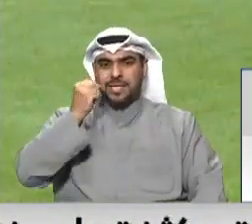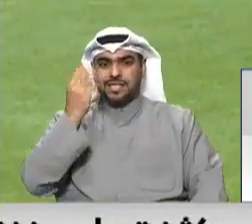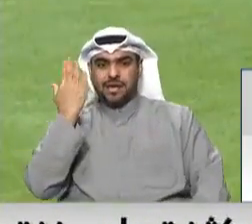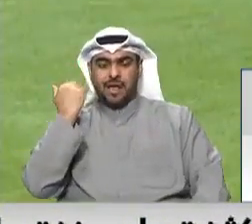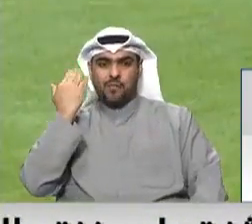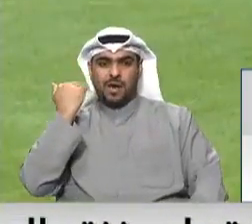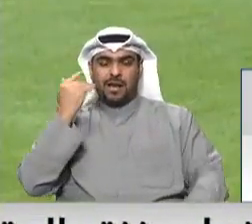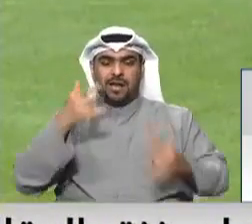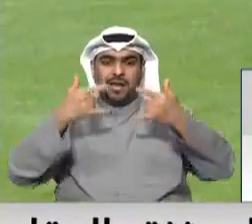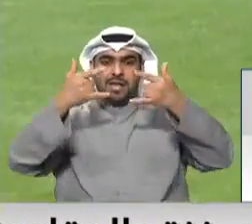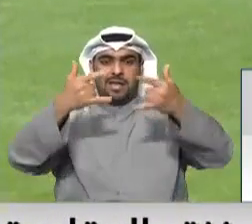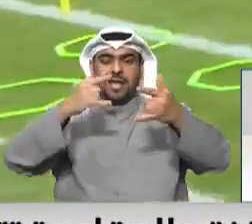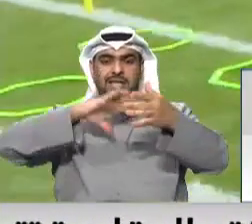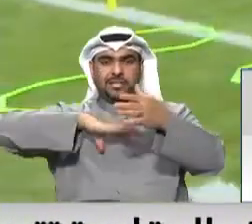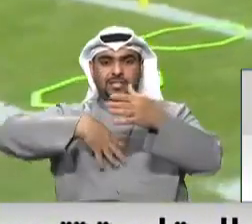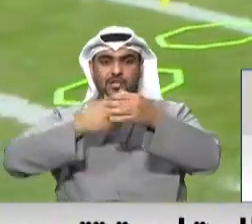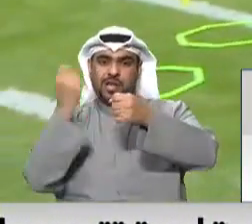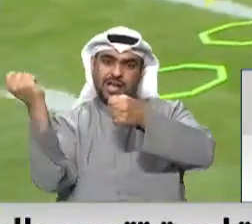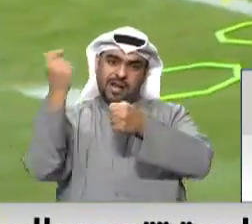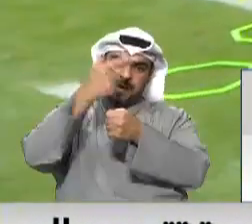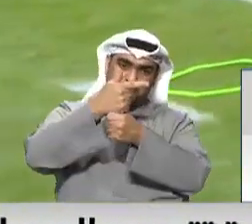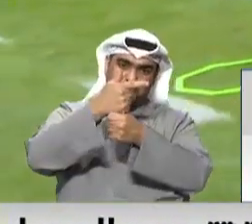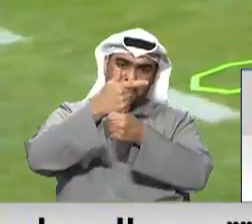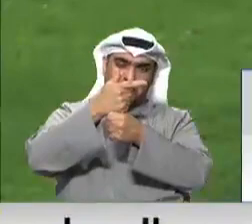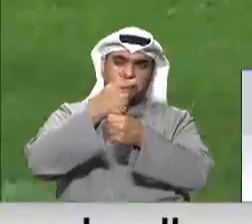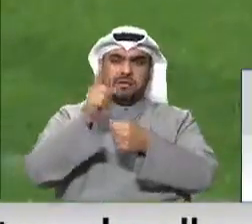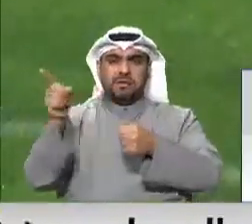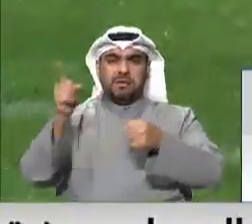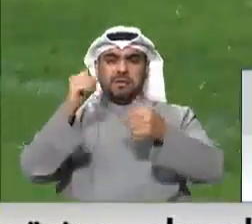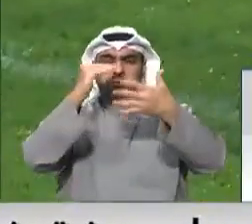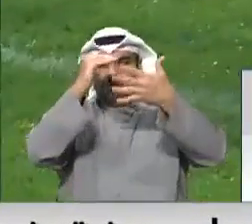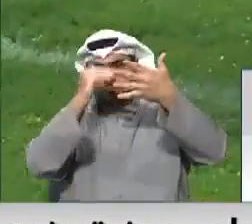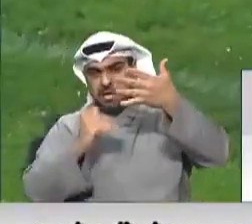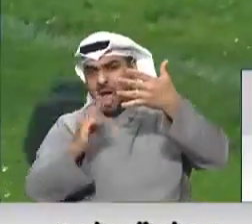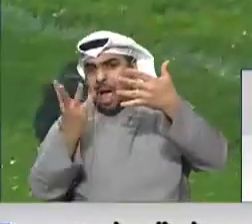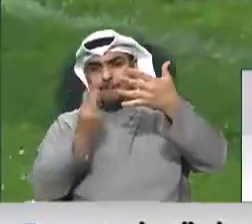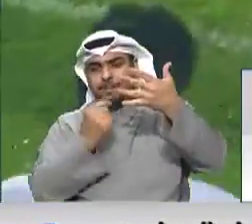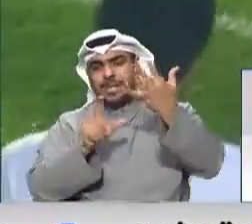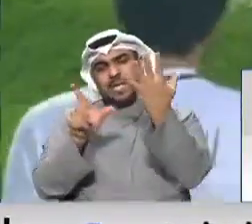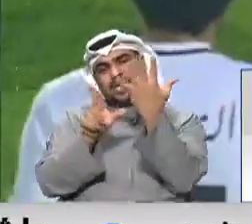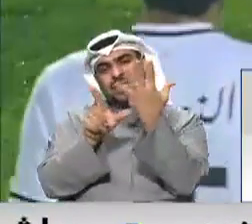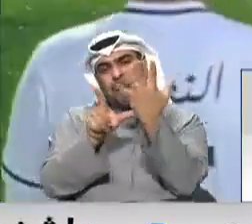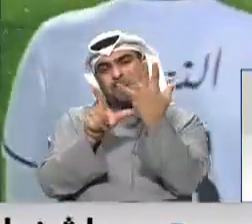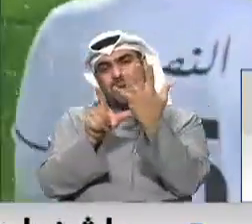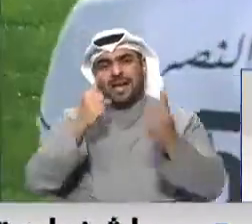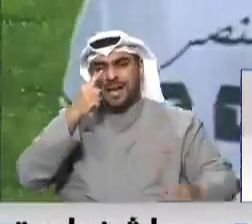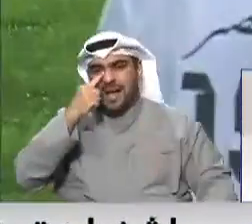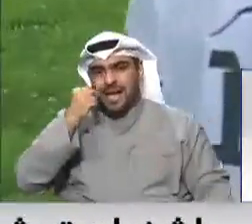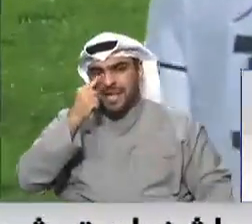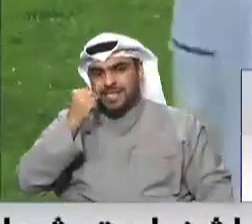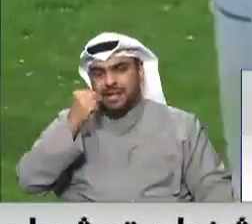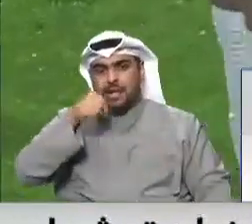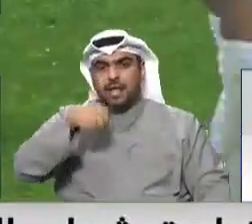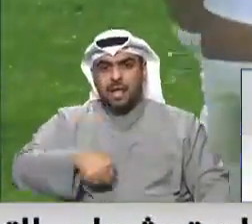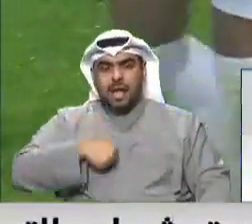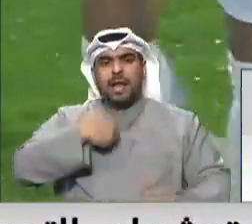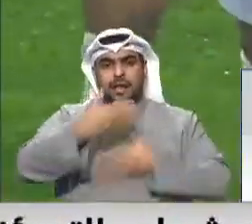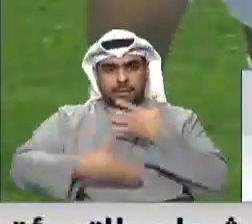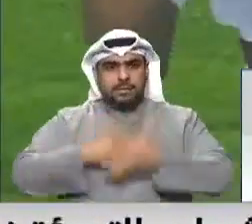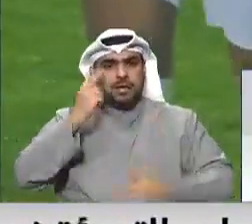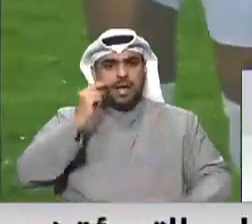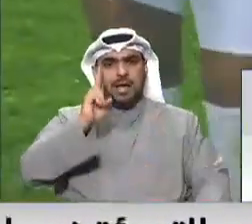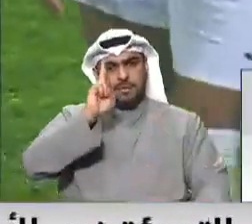حفظه الله وحل في المركز السابع في الدوري، ولذلك يطمح لتعويض هذه الإخفاقات والوصول